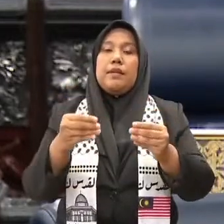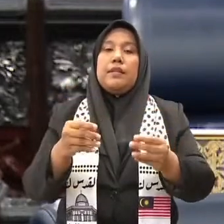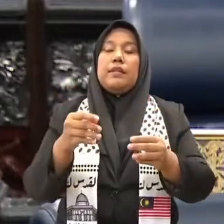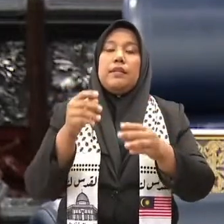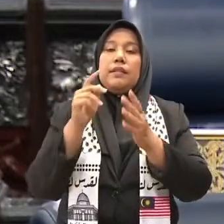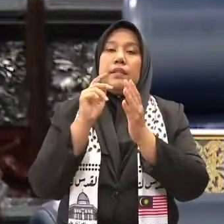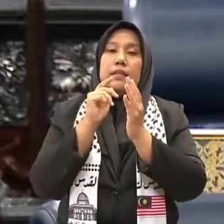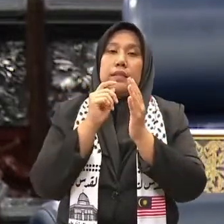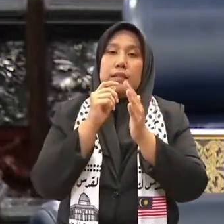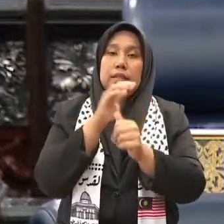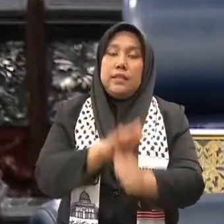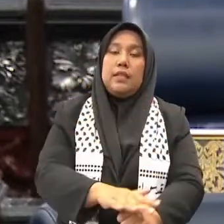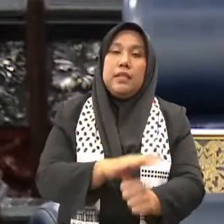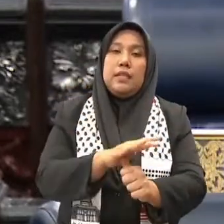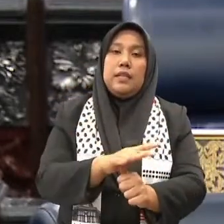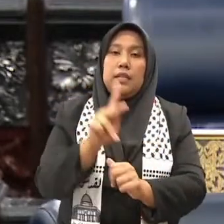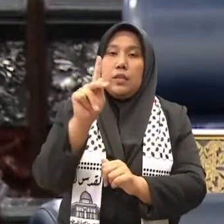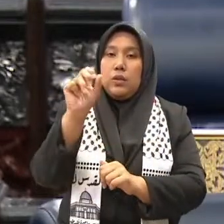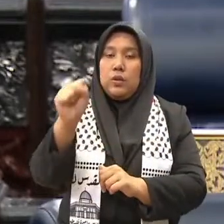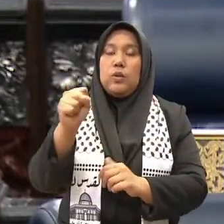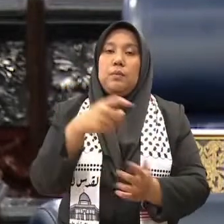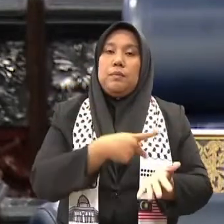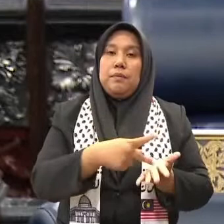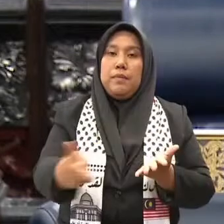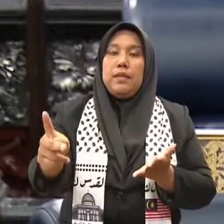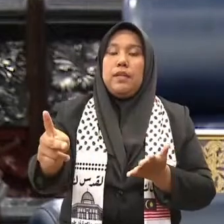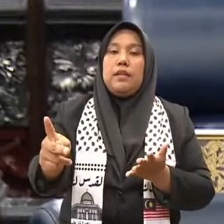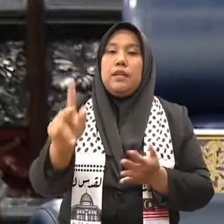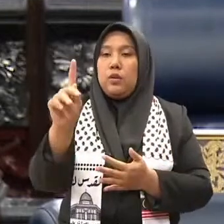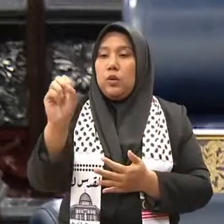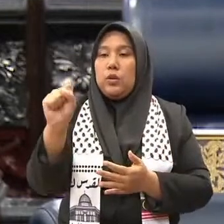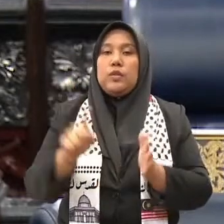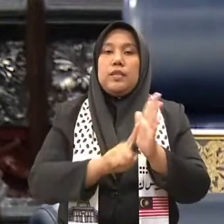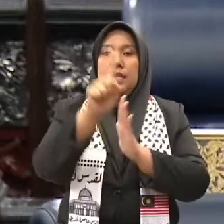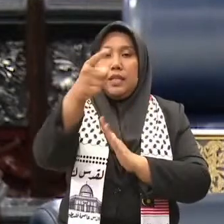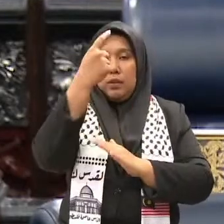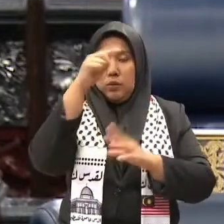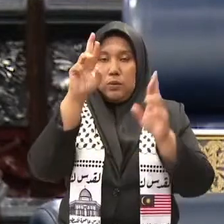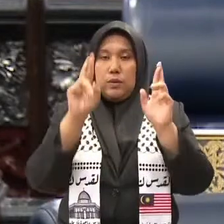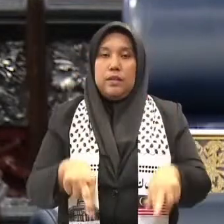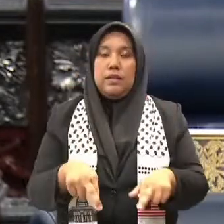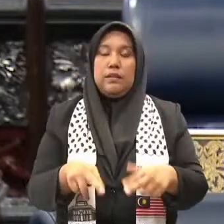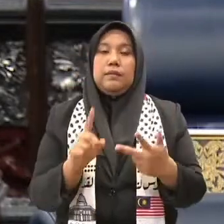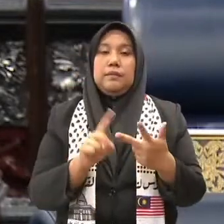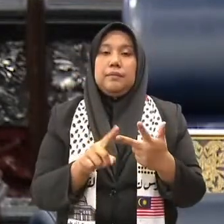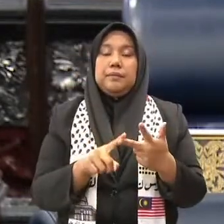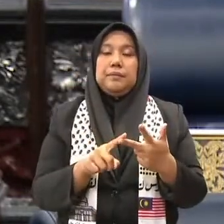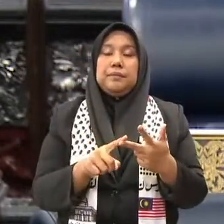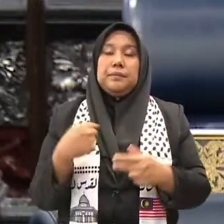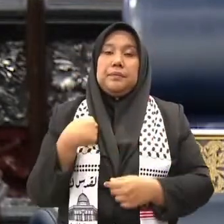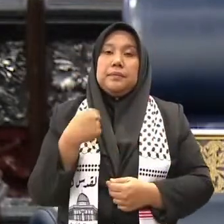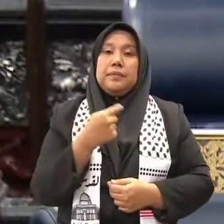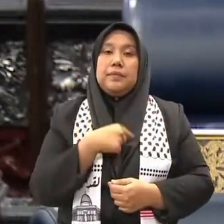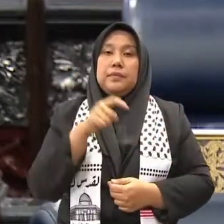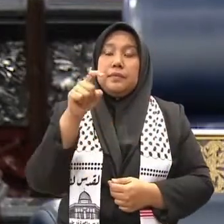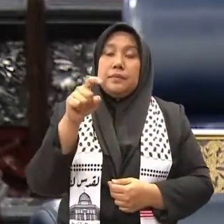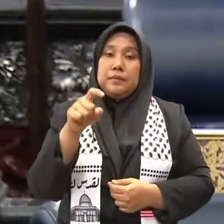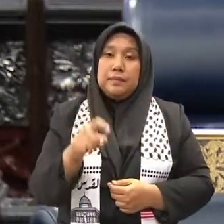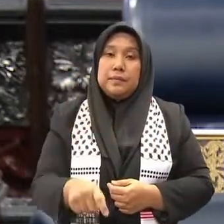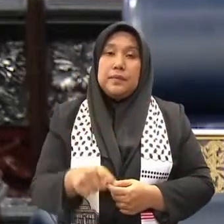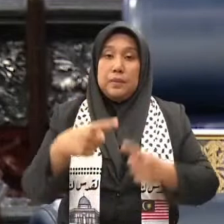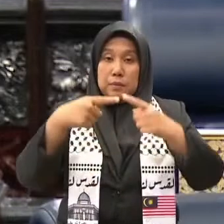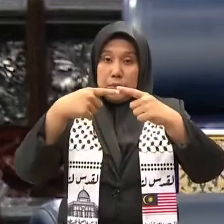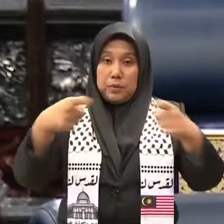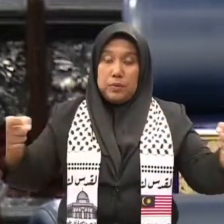pembiayaan yang lebih tinggi kepada rakyat dan ketiga bagi mengekalkan tambatan kita perlukan result antarabangsa yang